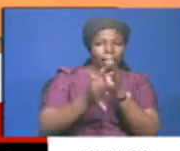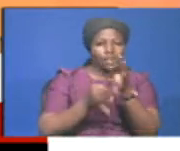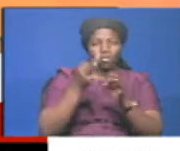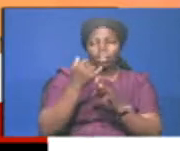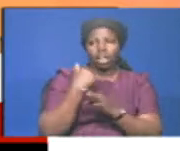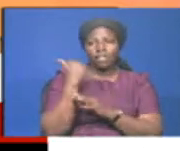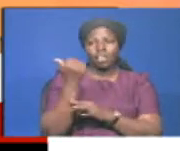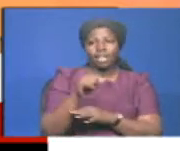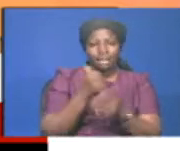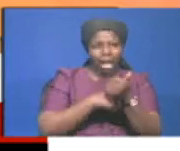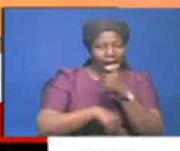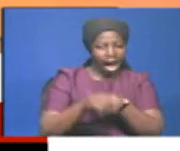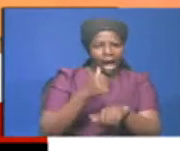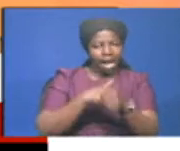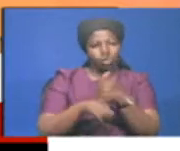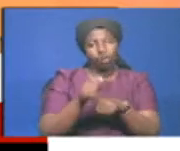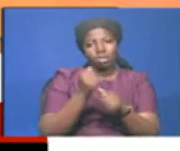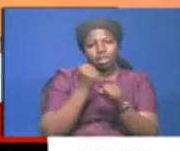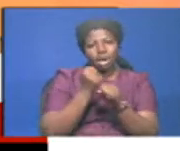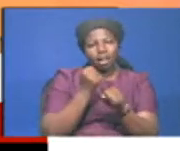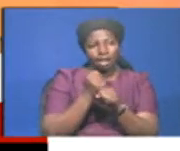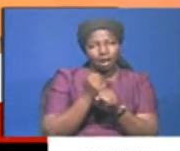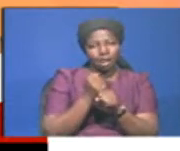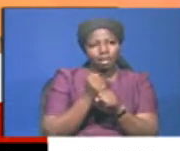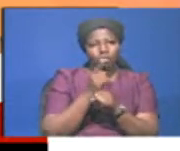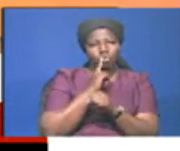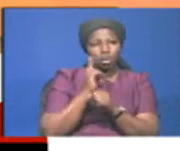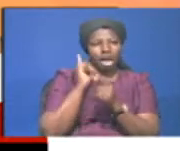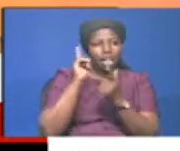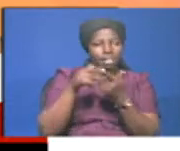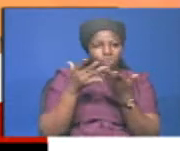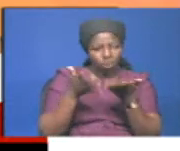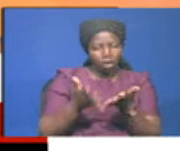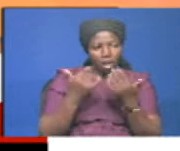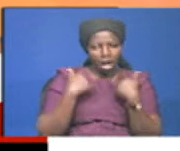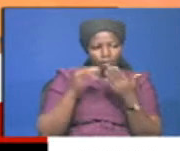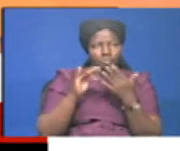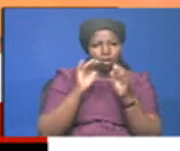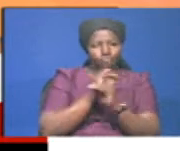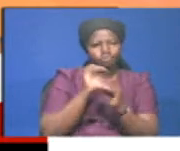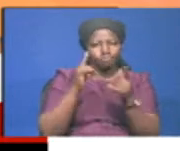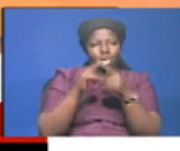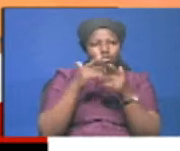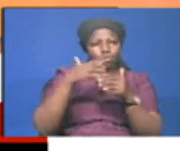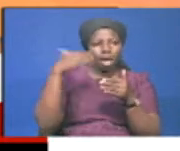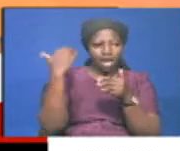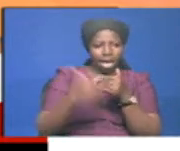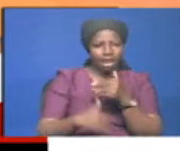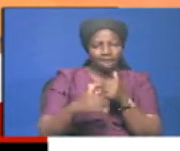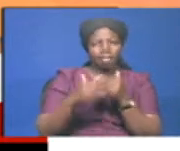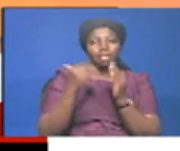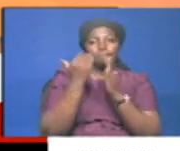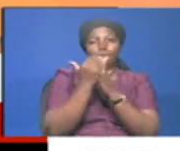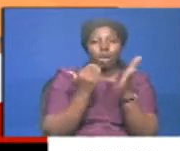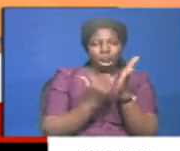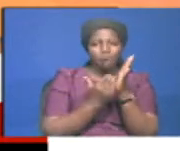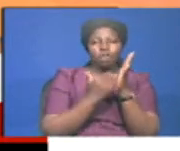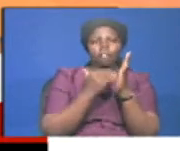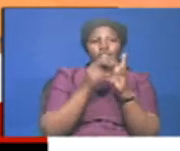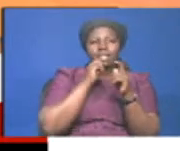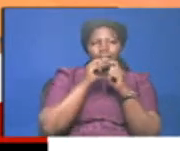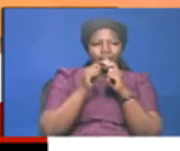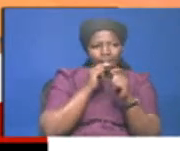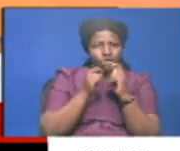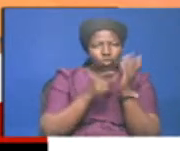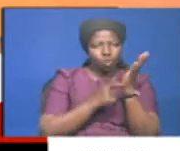hatua ambazo zitachukuliwa. Na basi kufikia hapo mie sina la ziada ila kutamatisha kipindi cha Tamrini. Shukran sana kwa